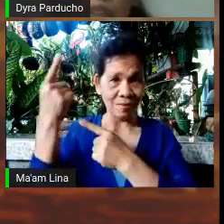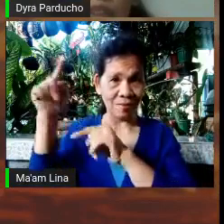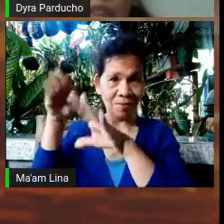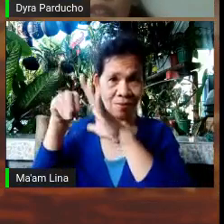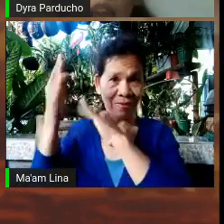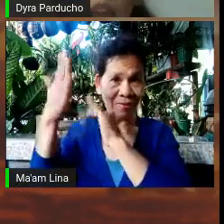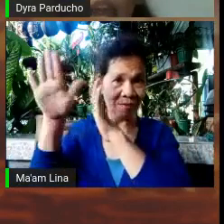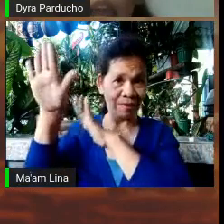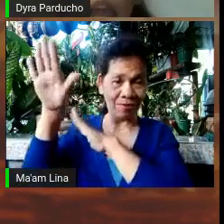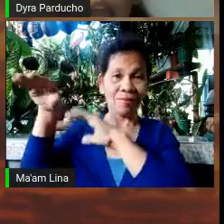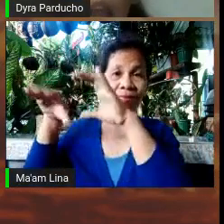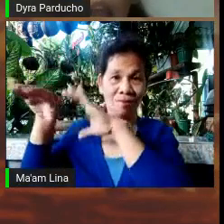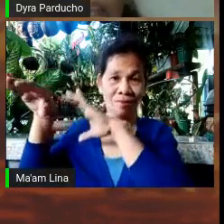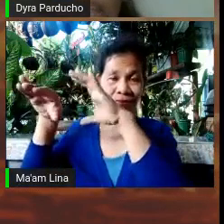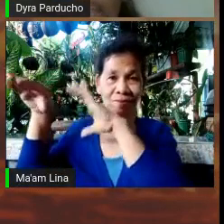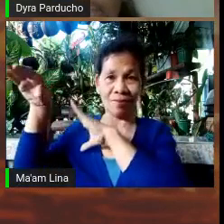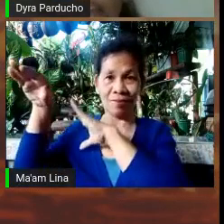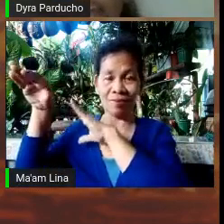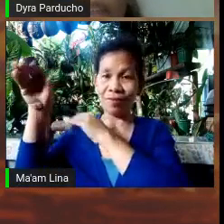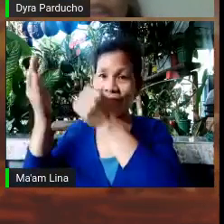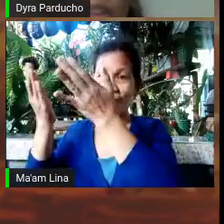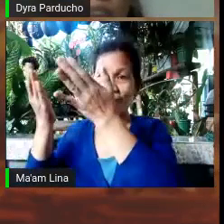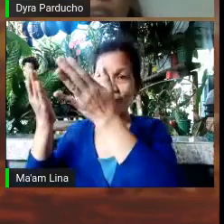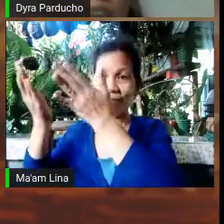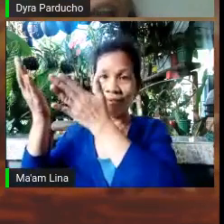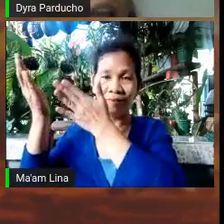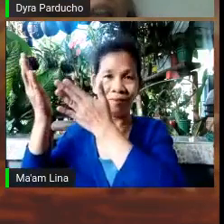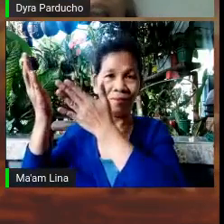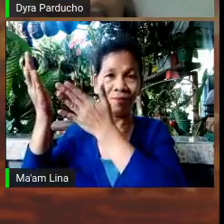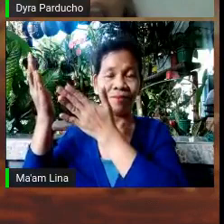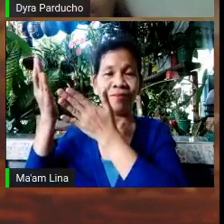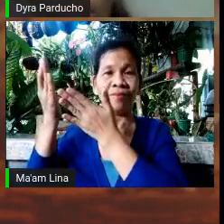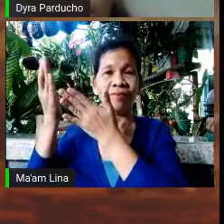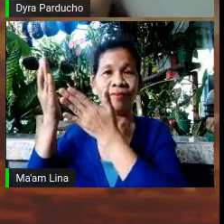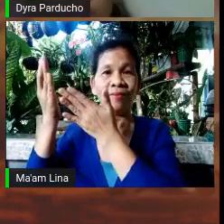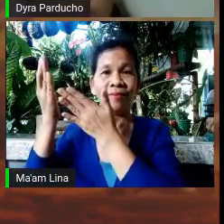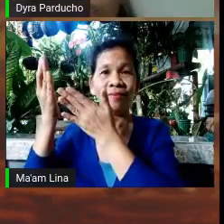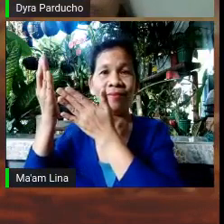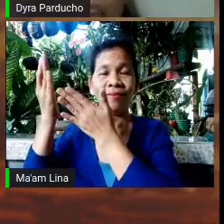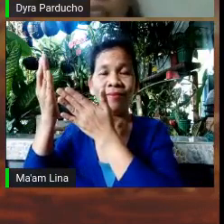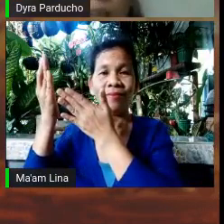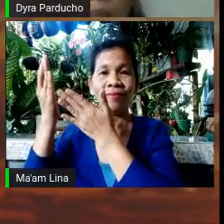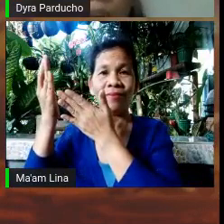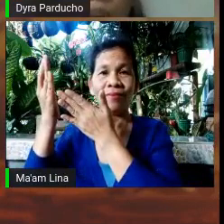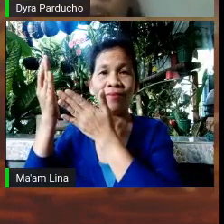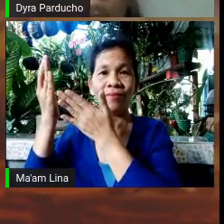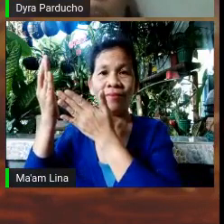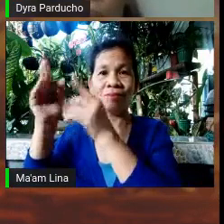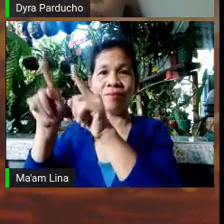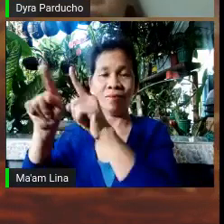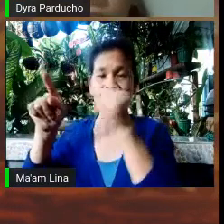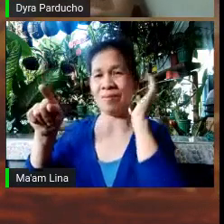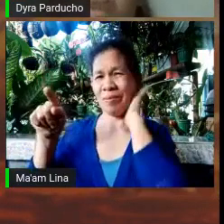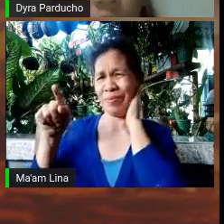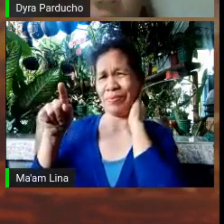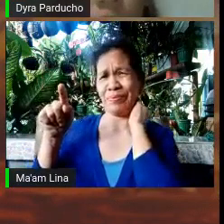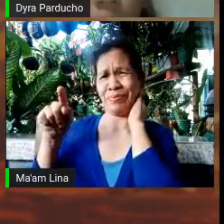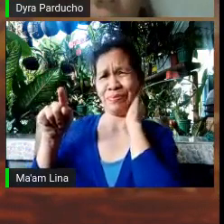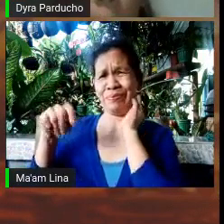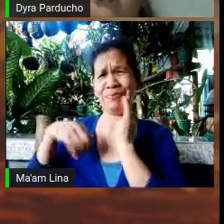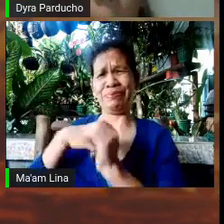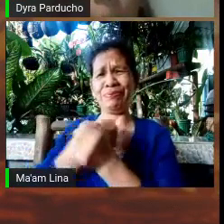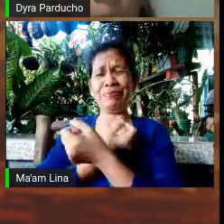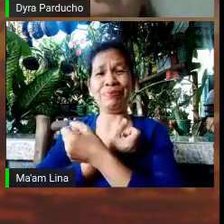Panginoong Jesus sa langit sa ating sa heavenly sanctuary bilang ating pong punong